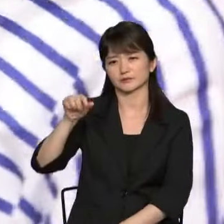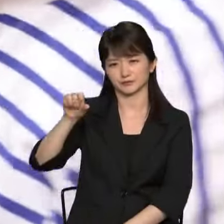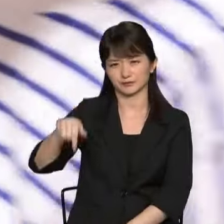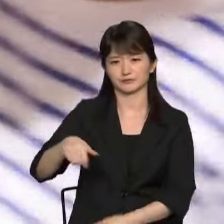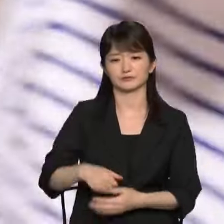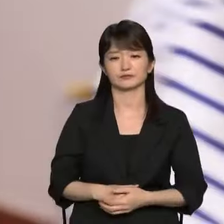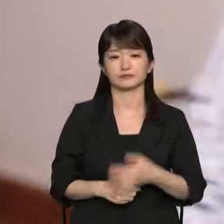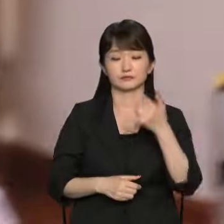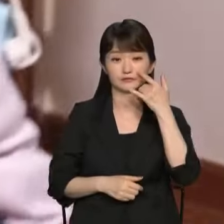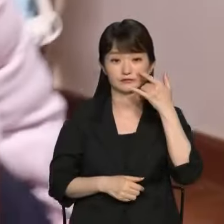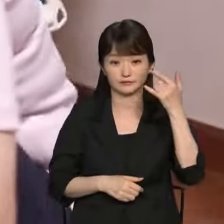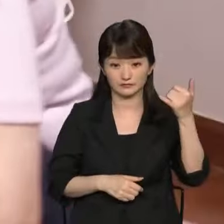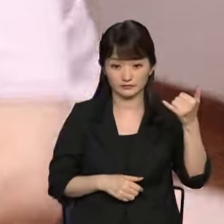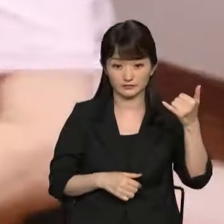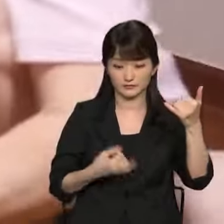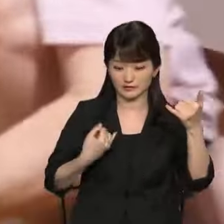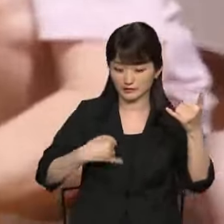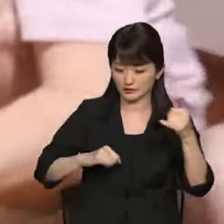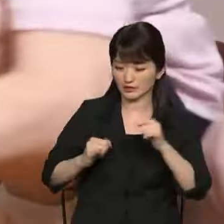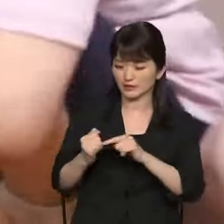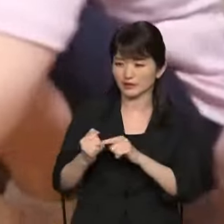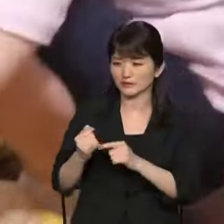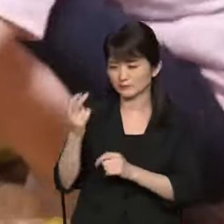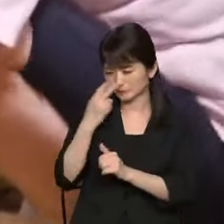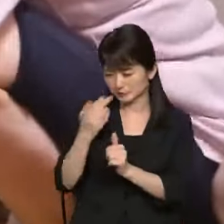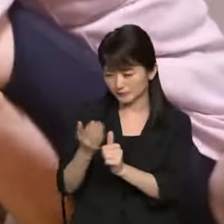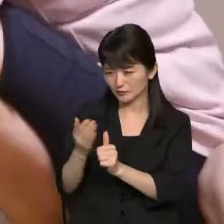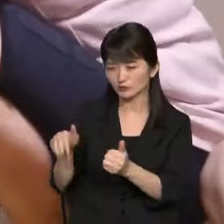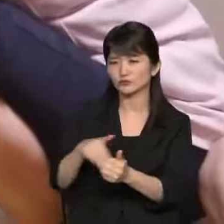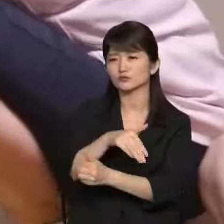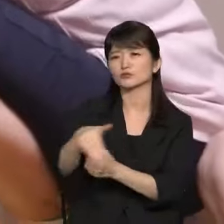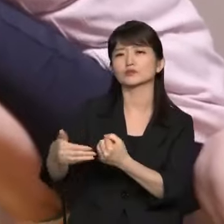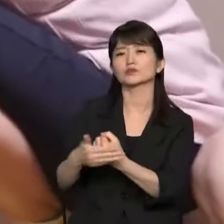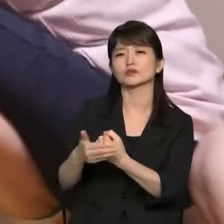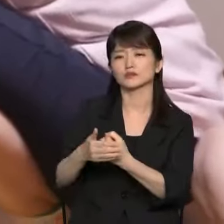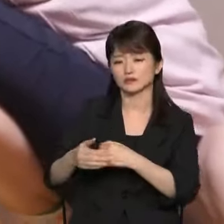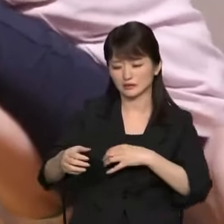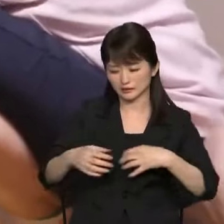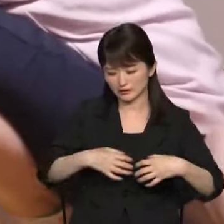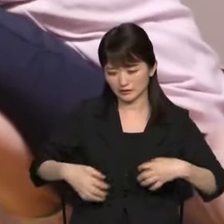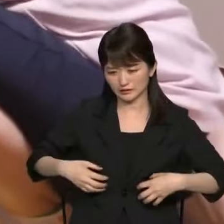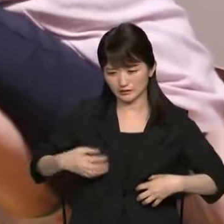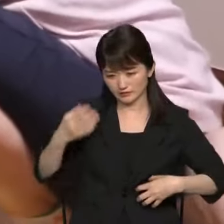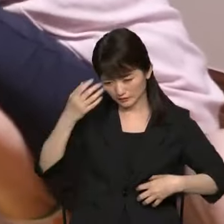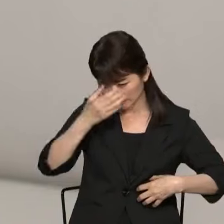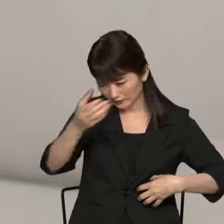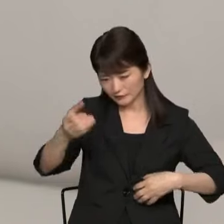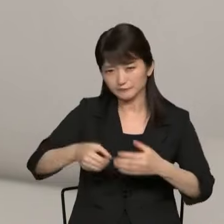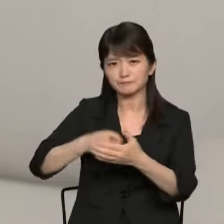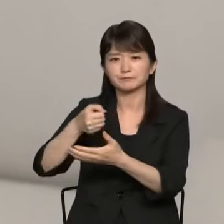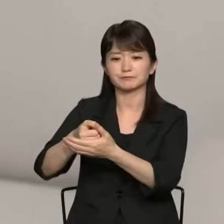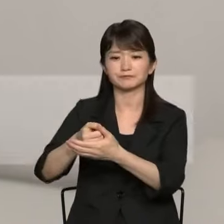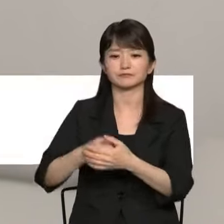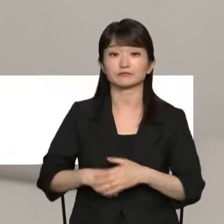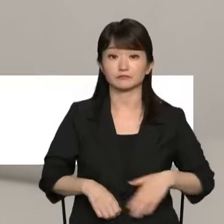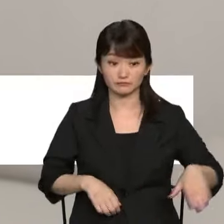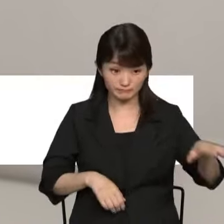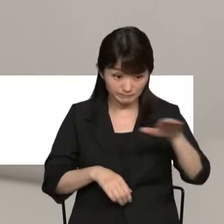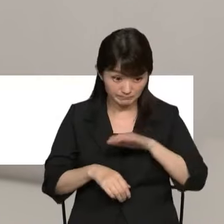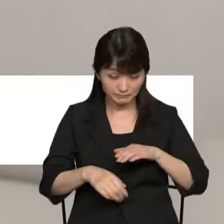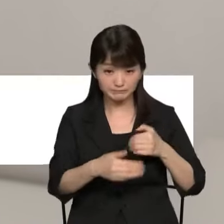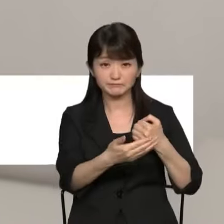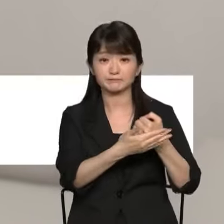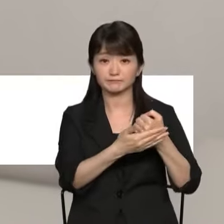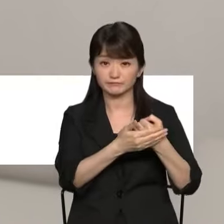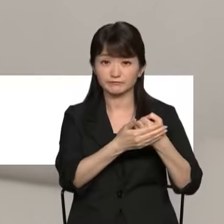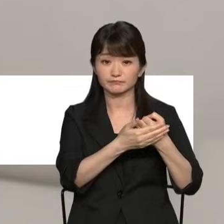부모님은 아픈 은영 씨를 키우며 주변에 도움을 받았다며 장기 기증을 결심했습니다. 또 우리도 도움을 많이